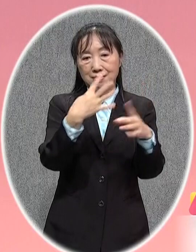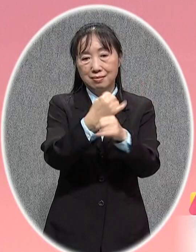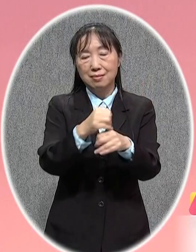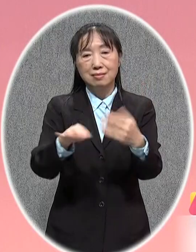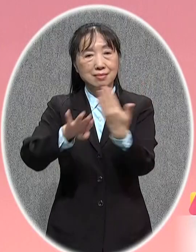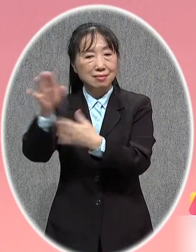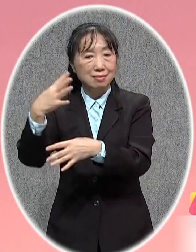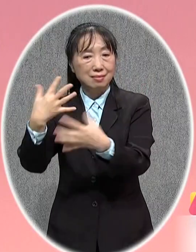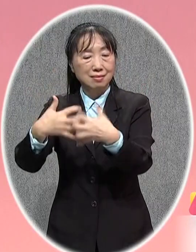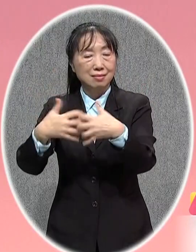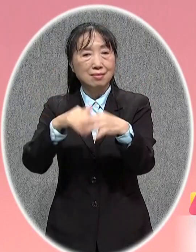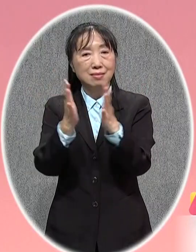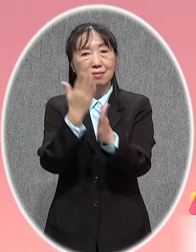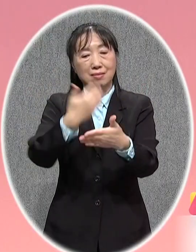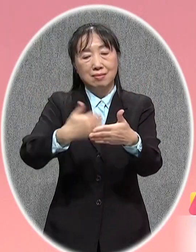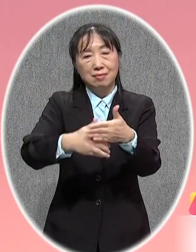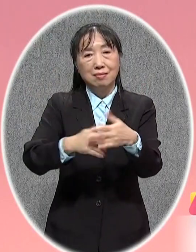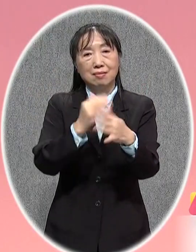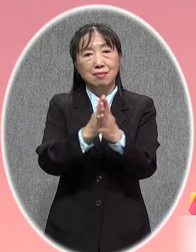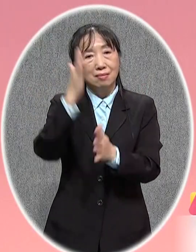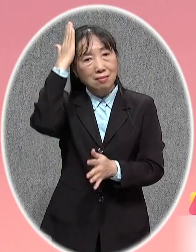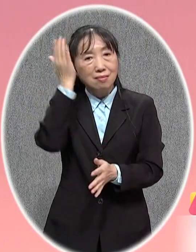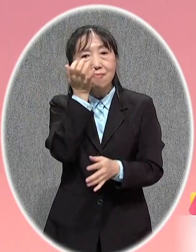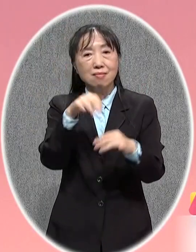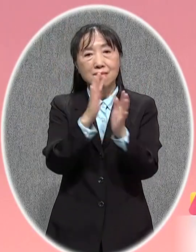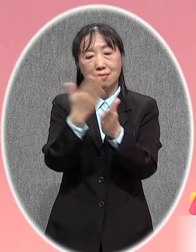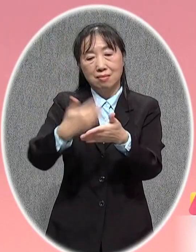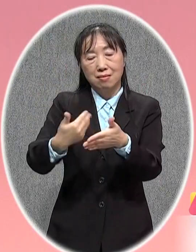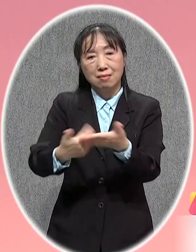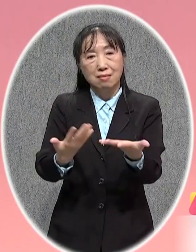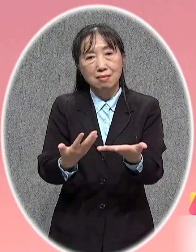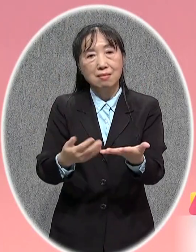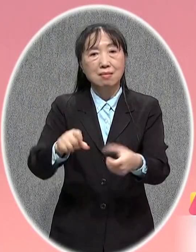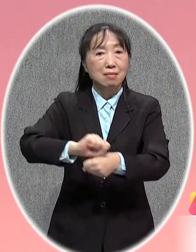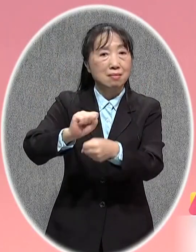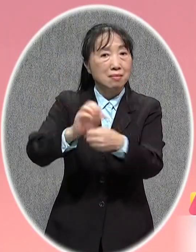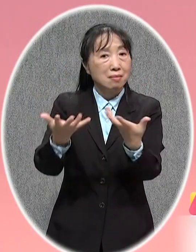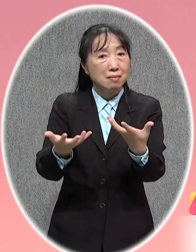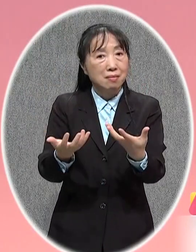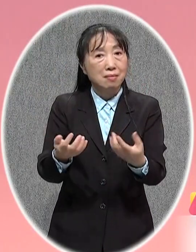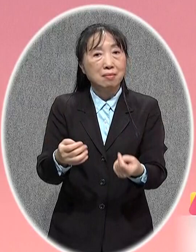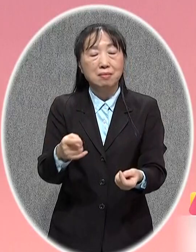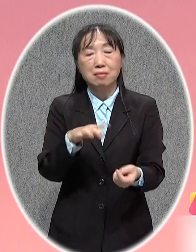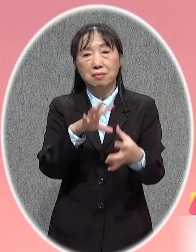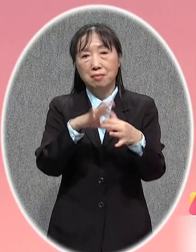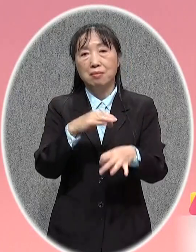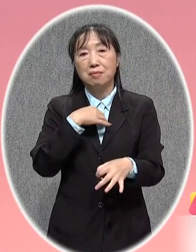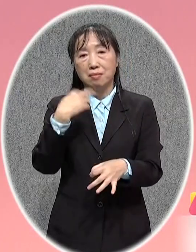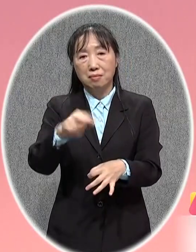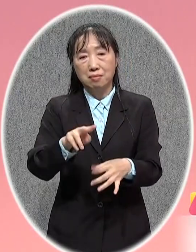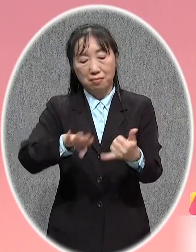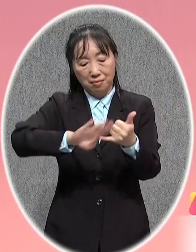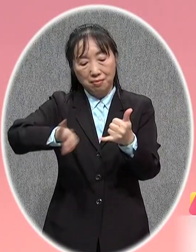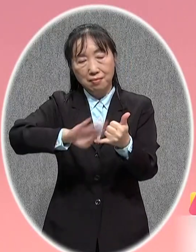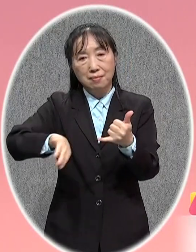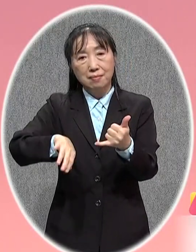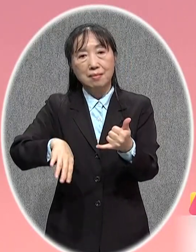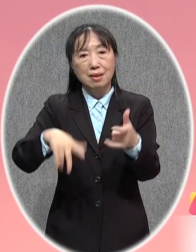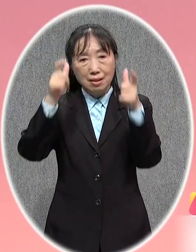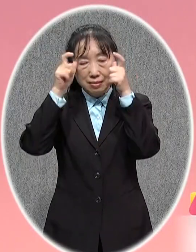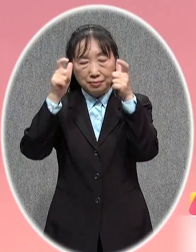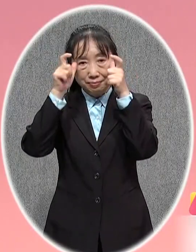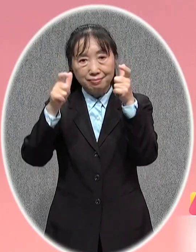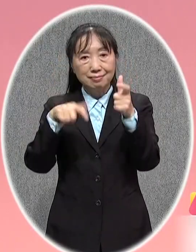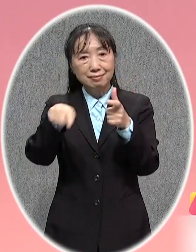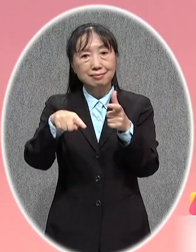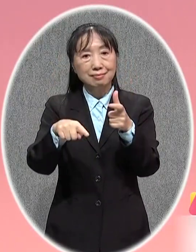里面呢，去增加烧煤增加发电，或者以邻为壑又跑到了南部高雄的新达